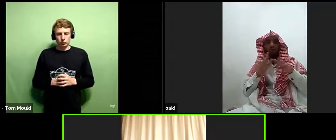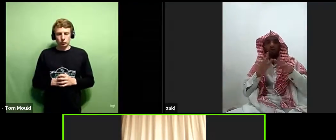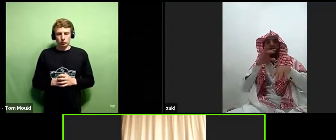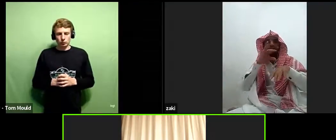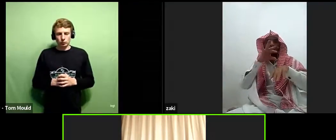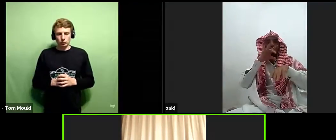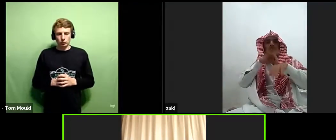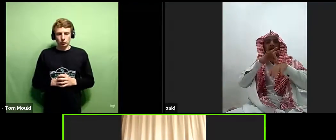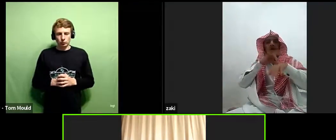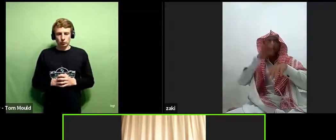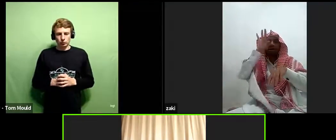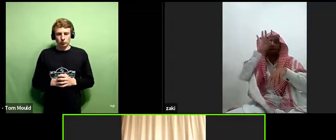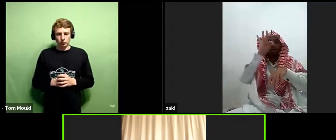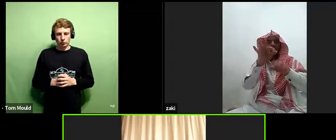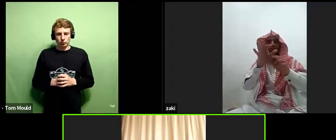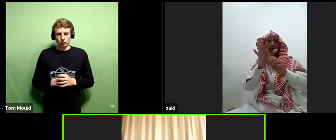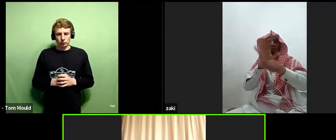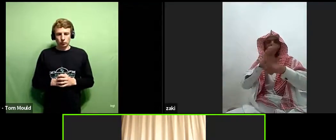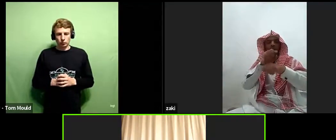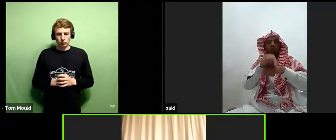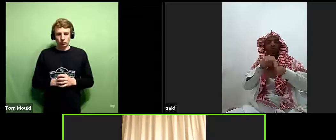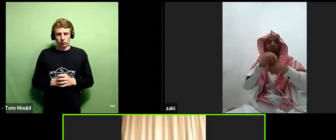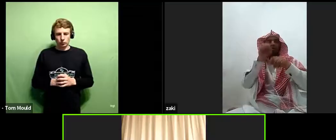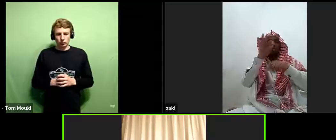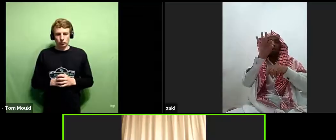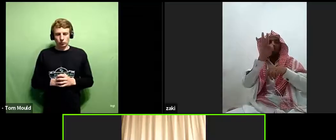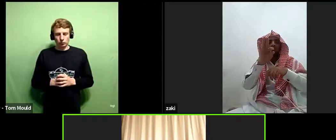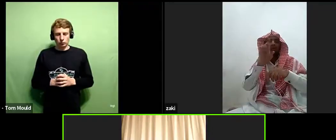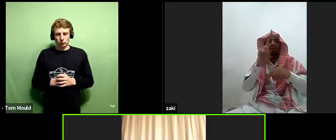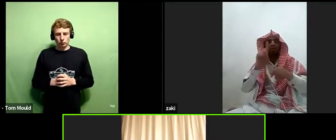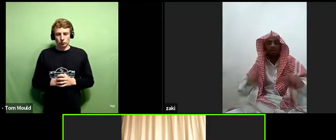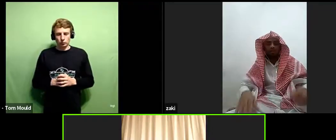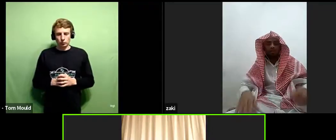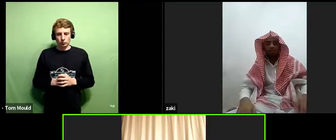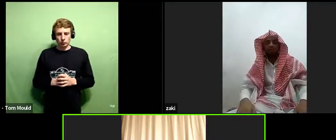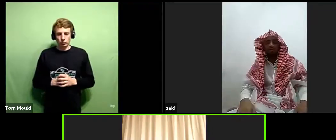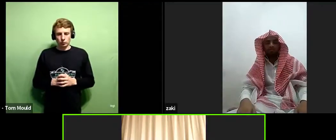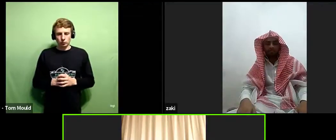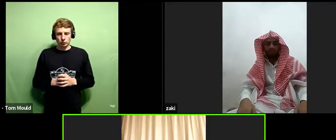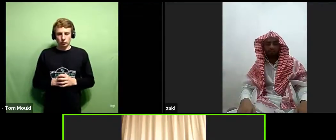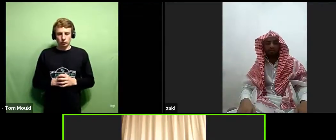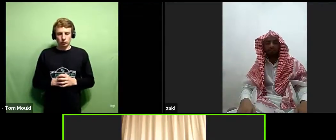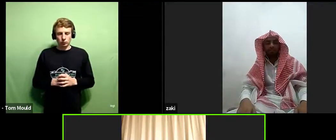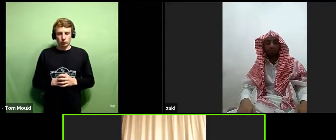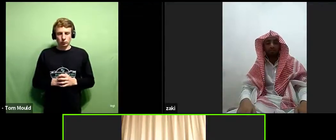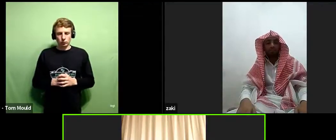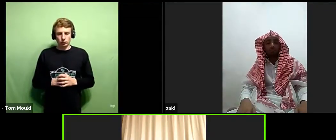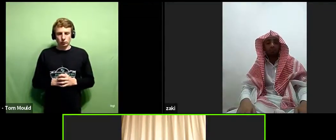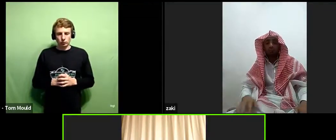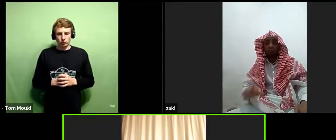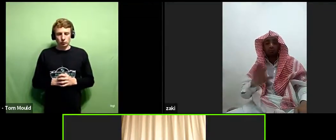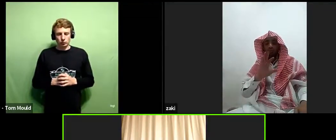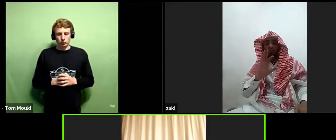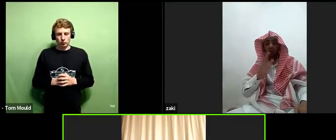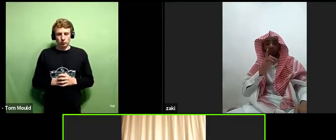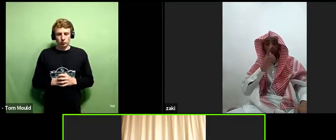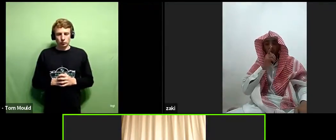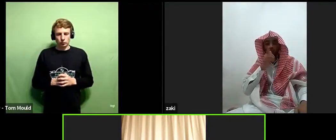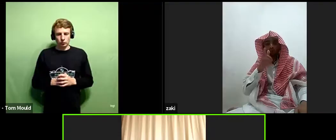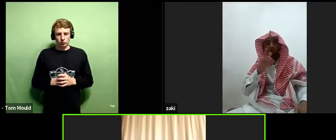وعلى هذا فلا حرج عليه ولا يمتنع من يعني